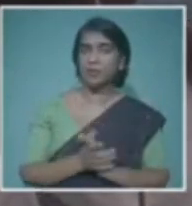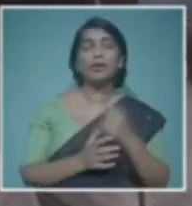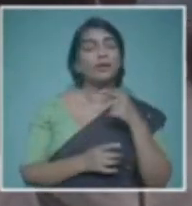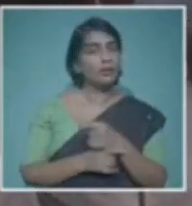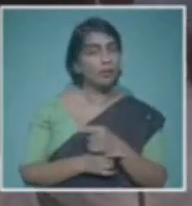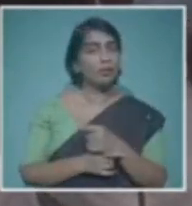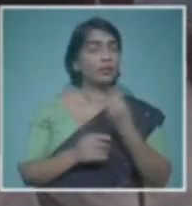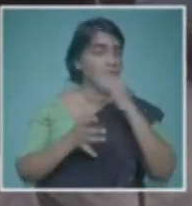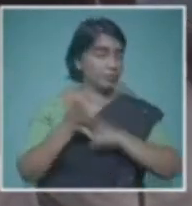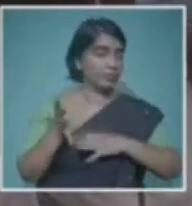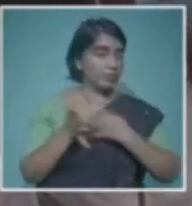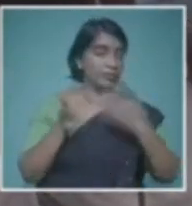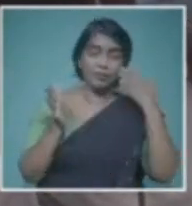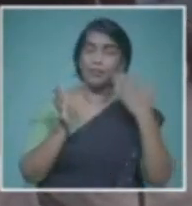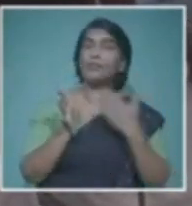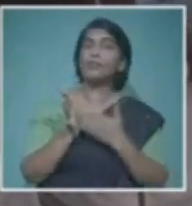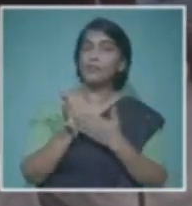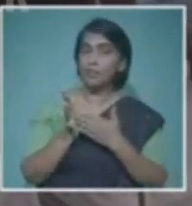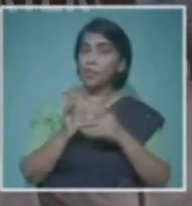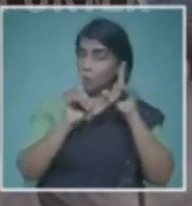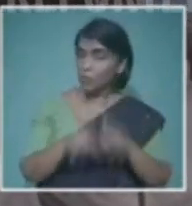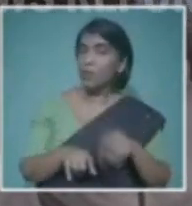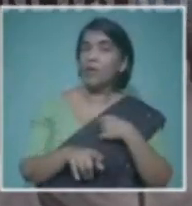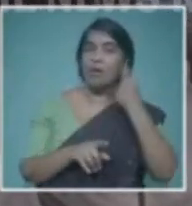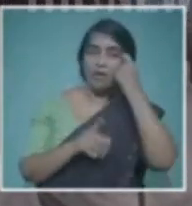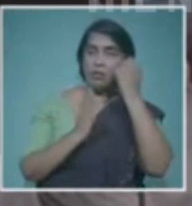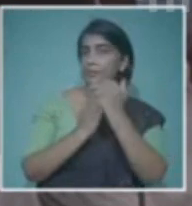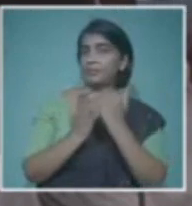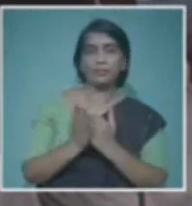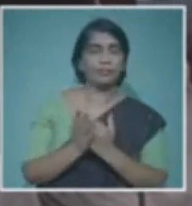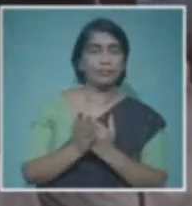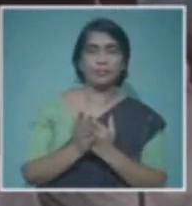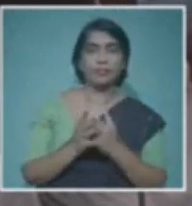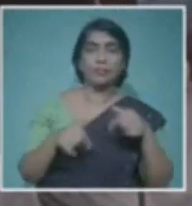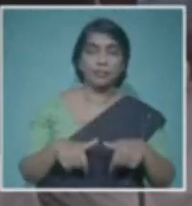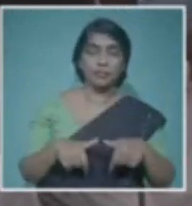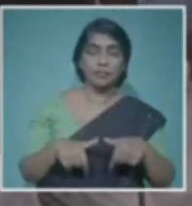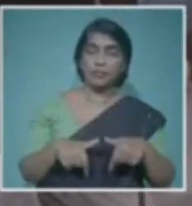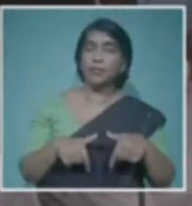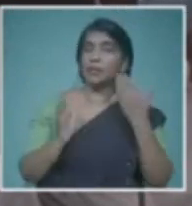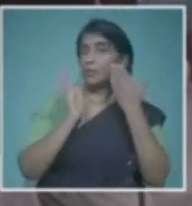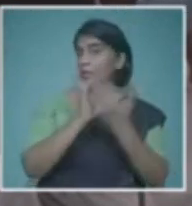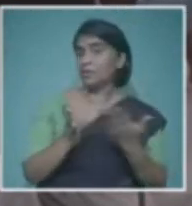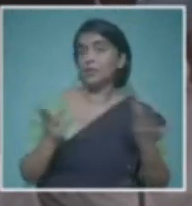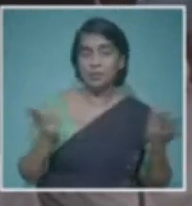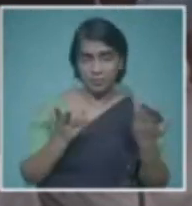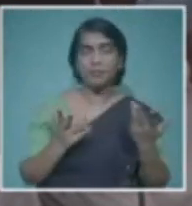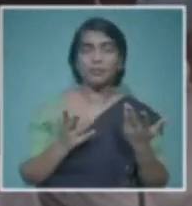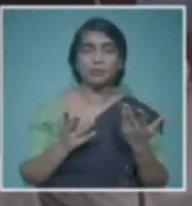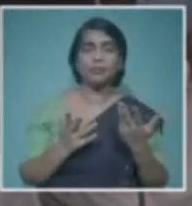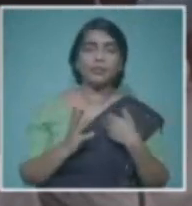මේ අයවැය තුළ අපි එවැනි යෝජනා කිසිවක් තව ඉදිරිපත් වෙලා නැති